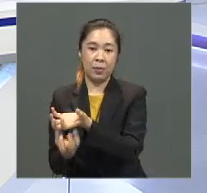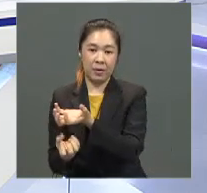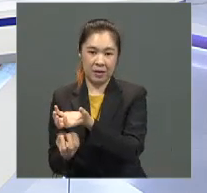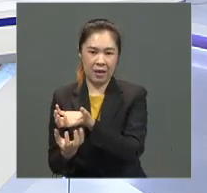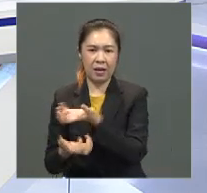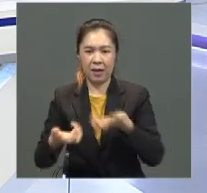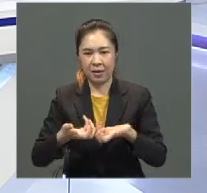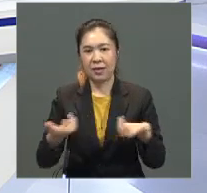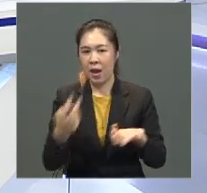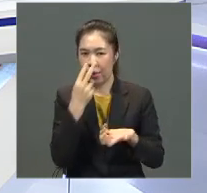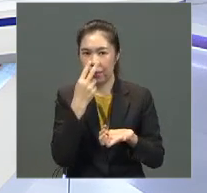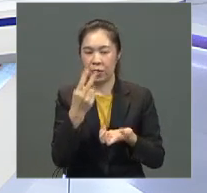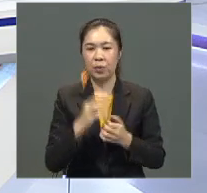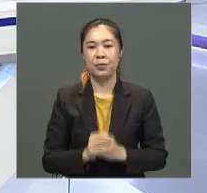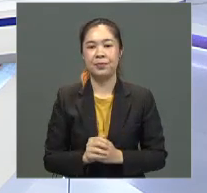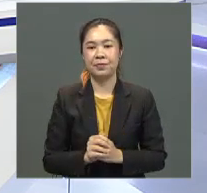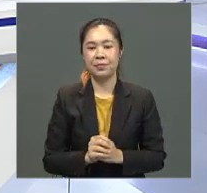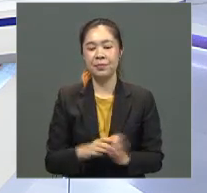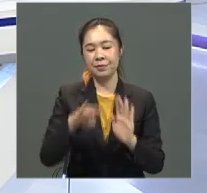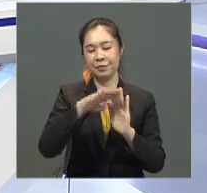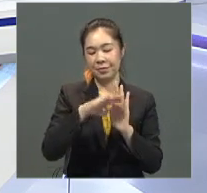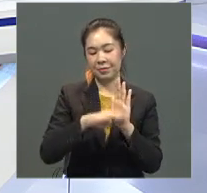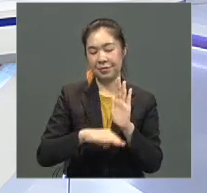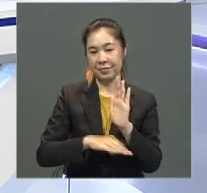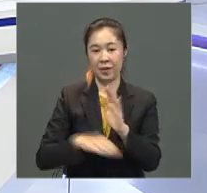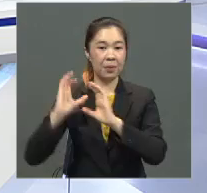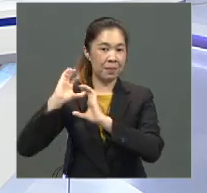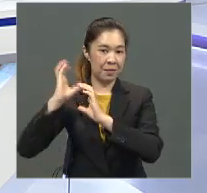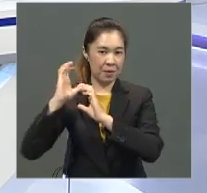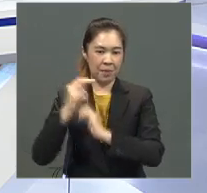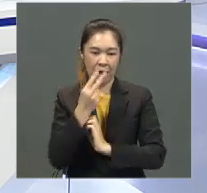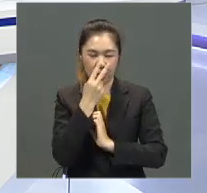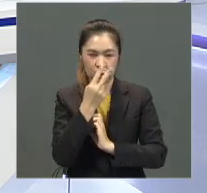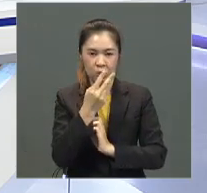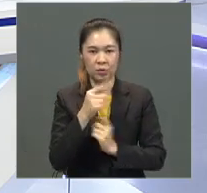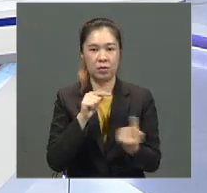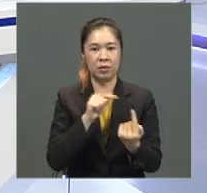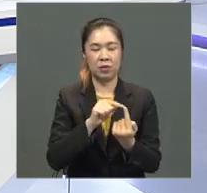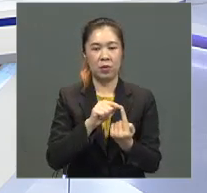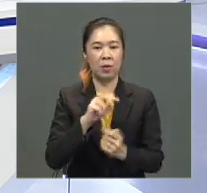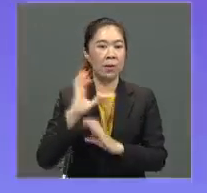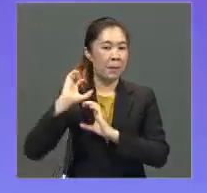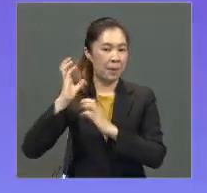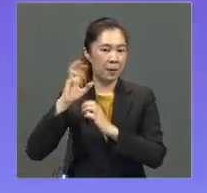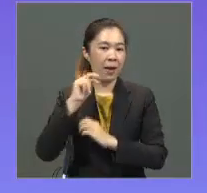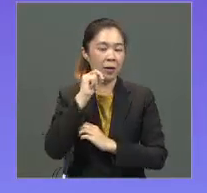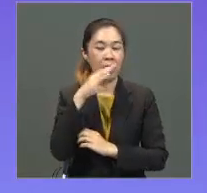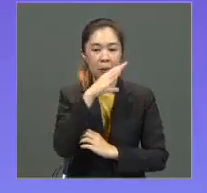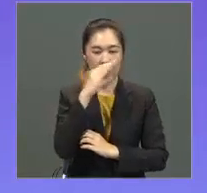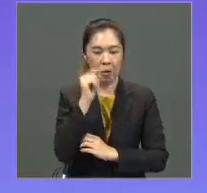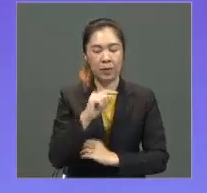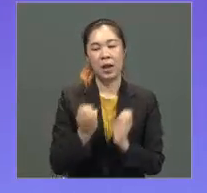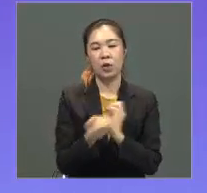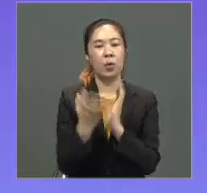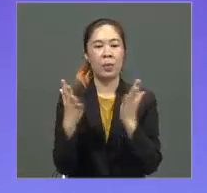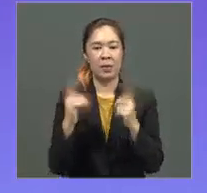าไปดูสักหน่อยสําหรับขั้นตอนการเก็บมะพร้าวแม้ว่าตัวมะพร้าวน้ําหอมของเขาเนี่ยจะไม่ได้รับผลกระทบจากเรื่องนี้แต่ก็อยากช่วยกันสร้างความเข้